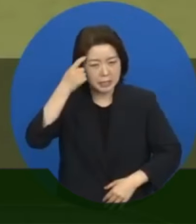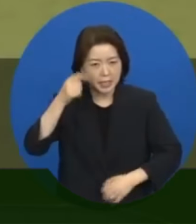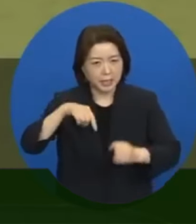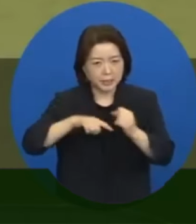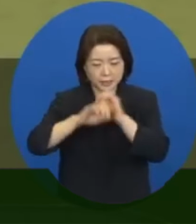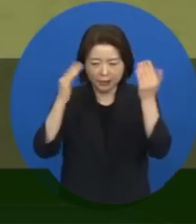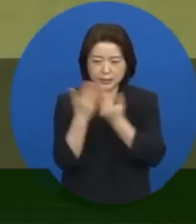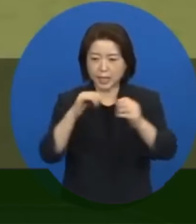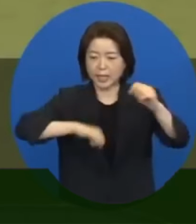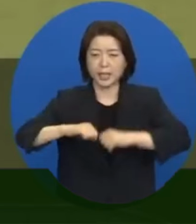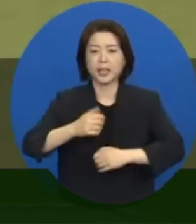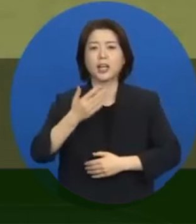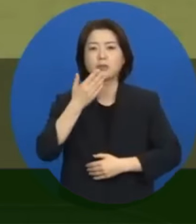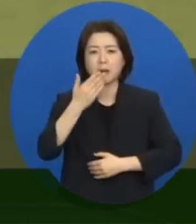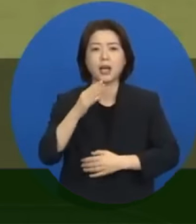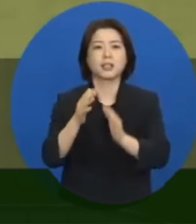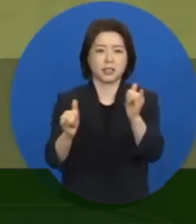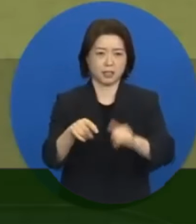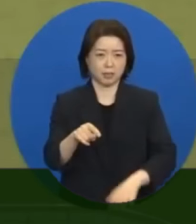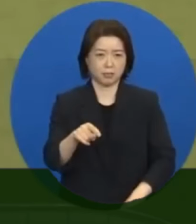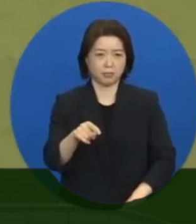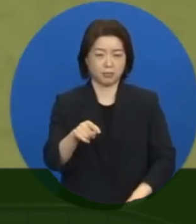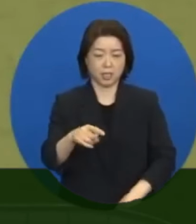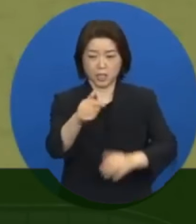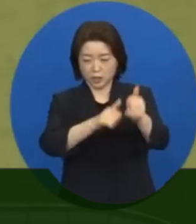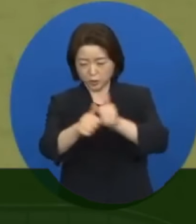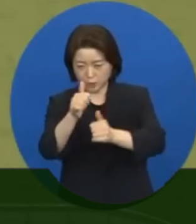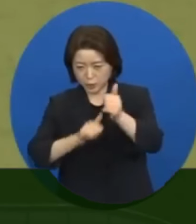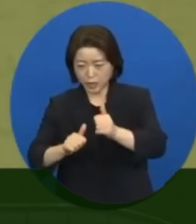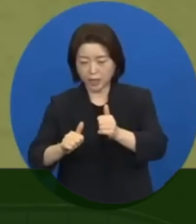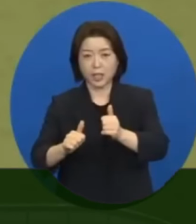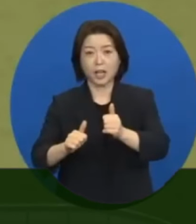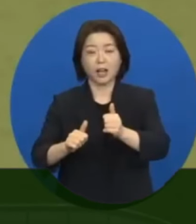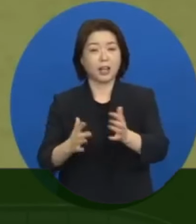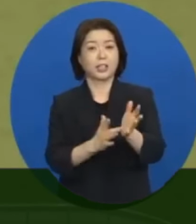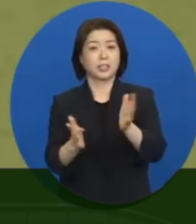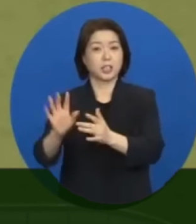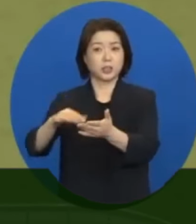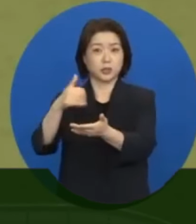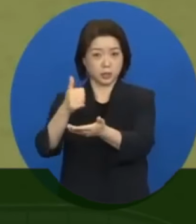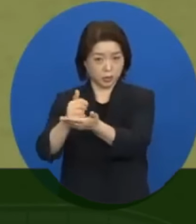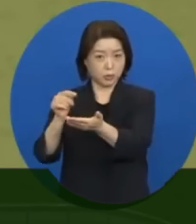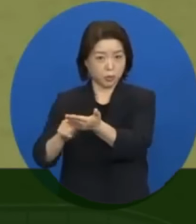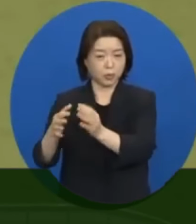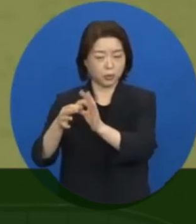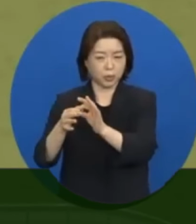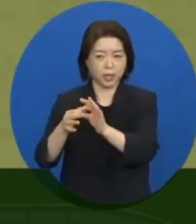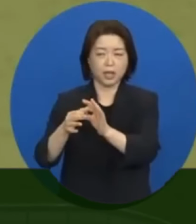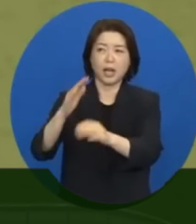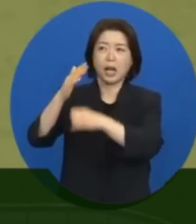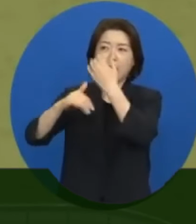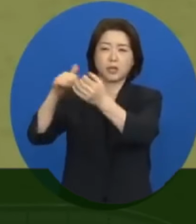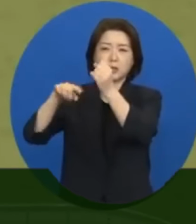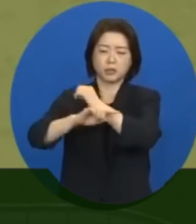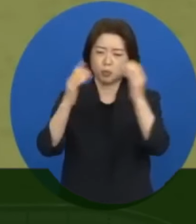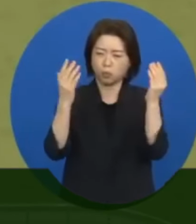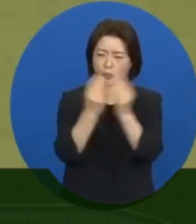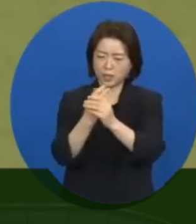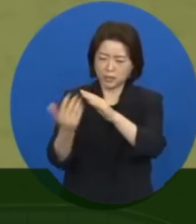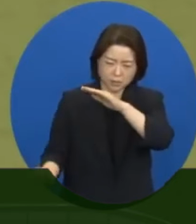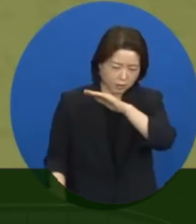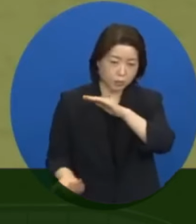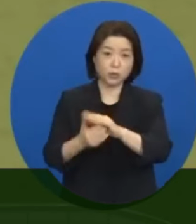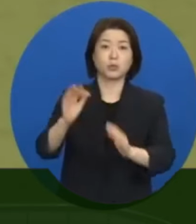것이다을 손을 통해의 우손 예수 그리스도를 통해 하나님의 뜻이 온전히 완전히 성취가 되는